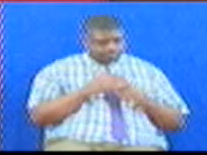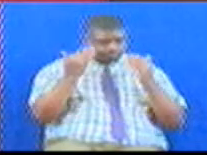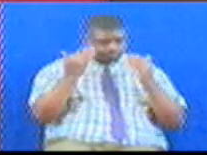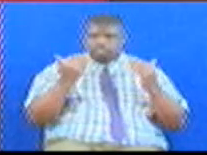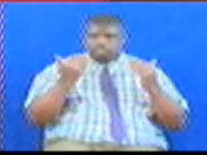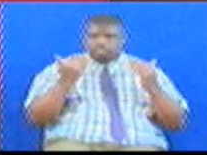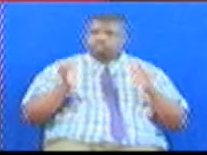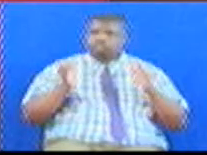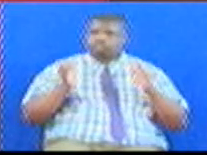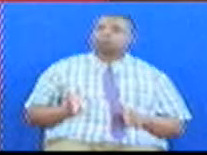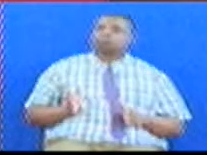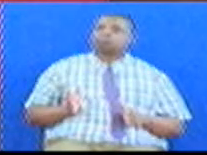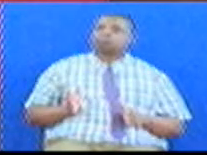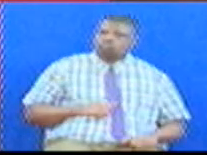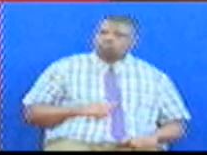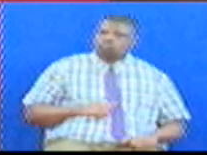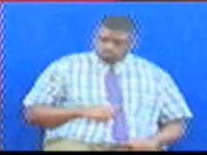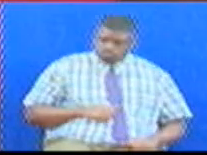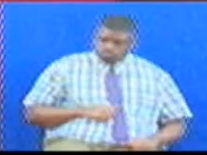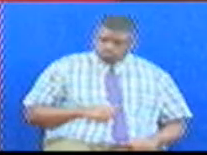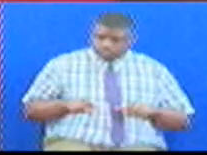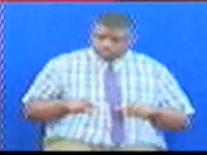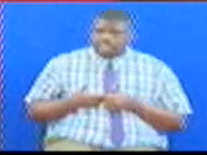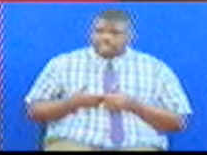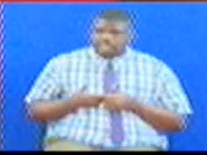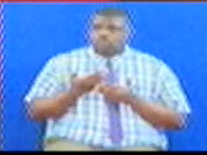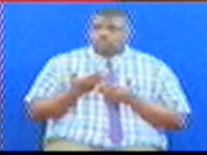mkuu. Lakini kwa sababu